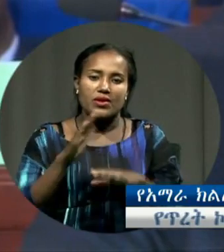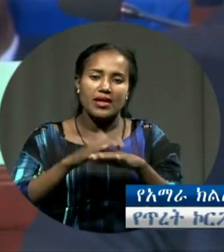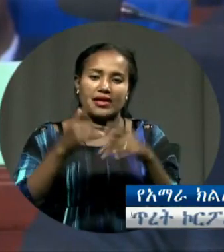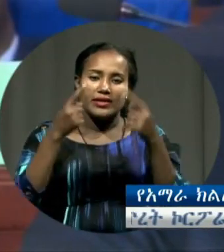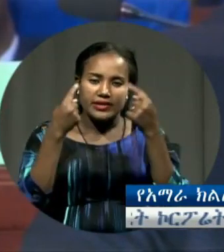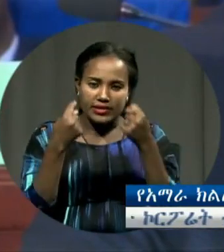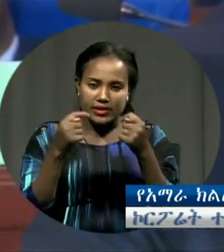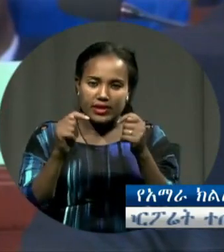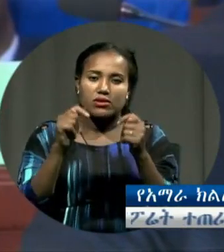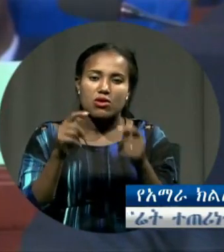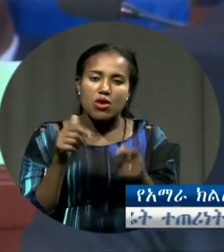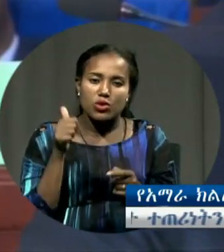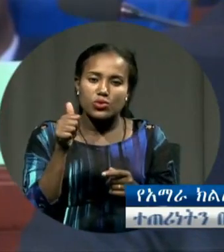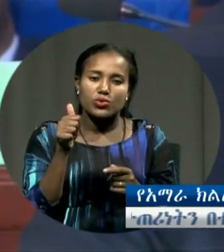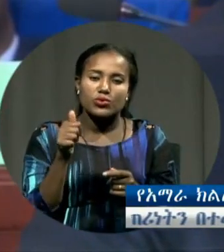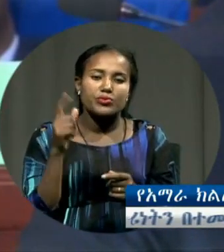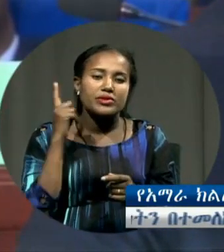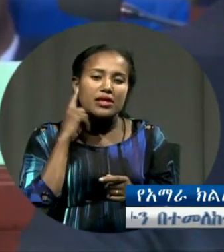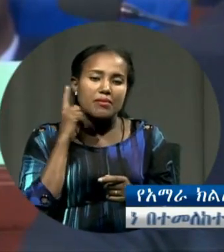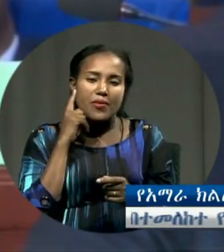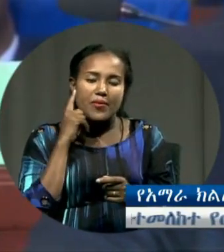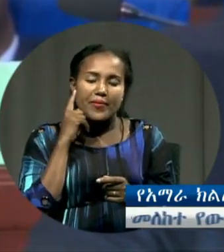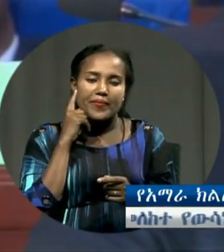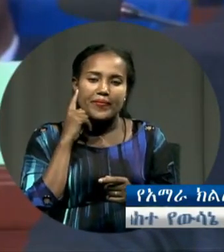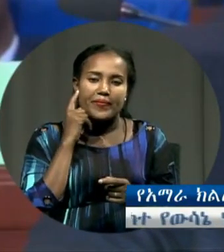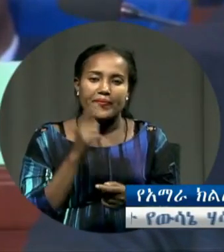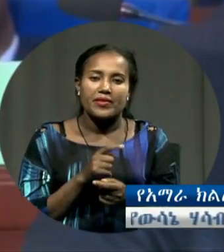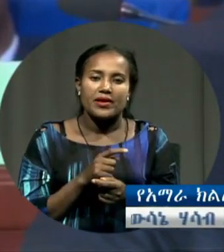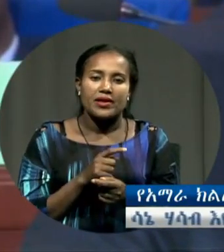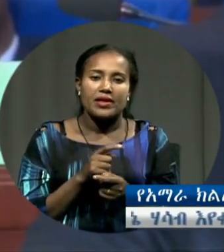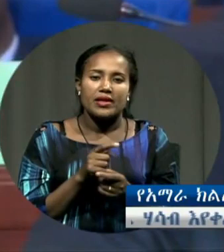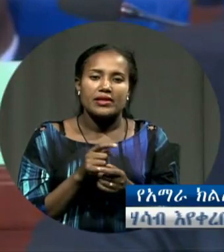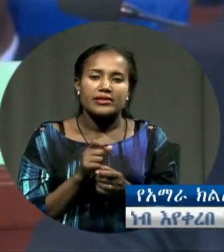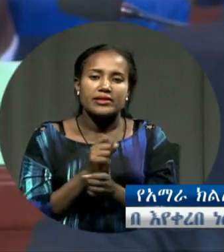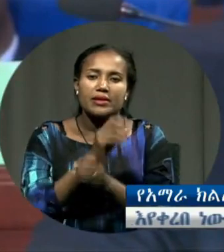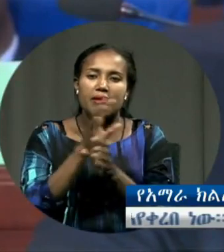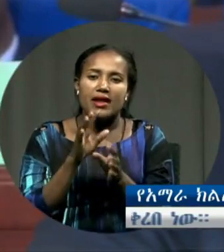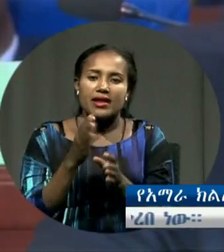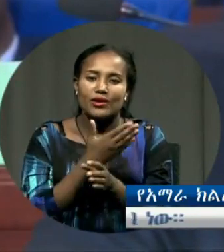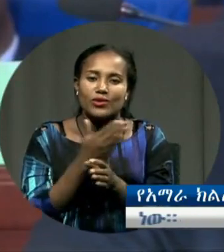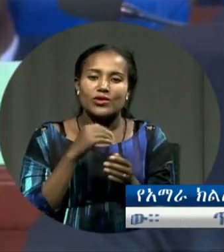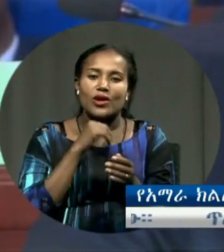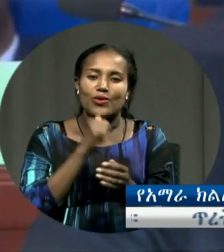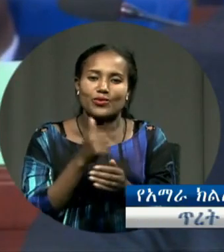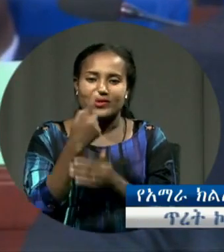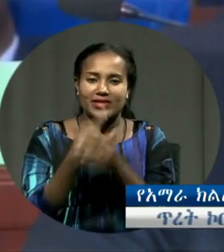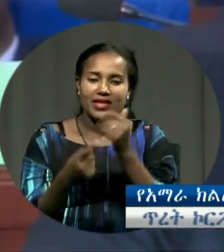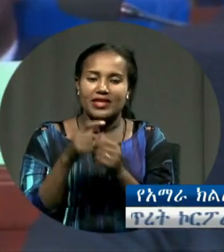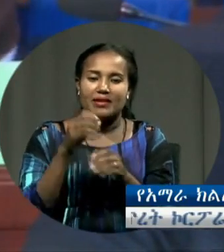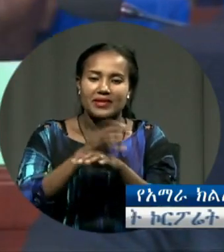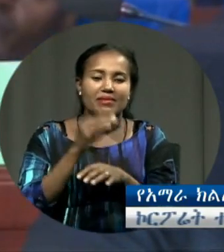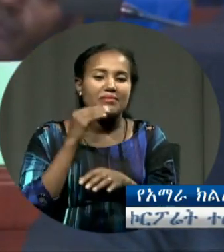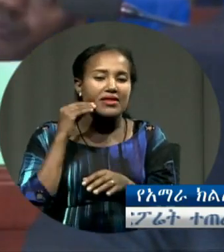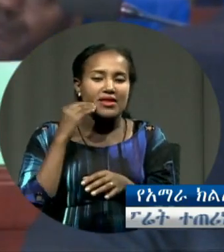ጥረት ራሱ ምን ሰማው ተባራሪ ነገሮች ካልሆነ በስተቀር እንደ ምክር ቤት